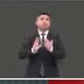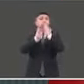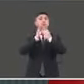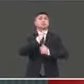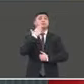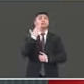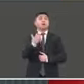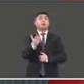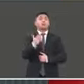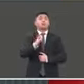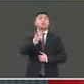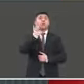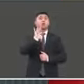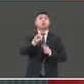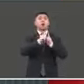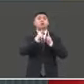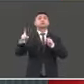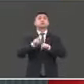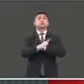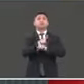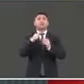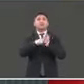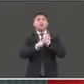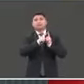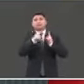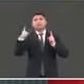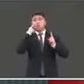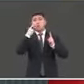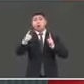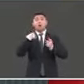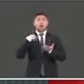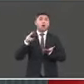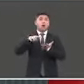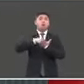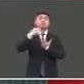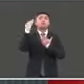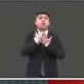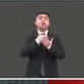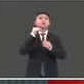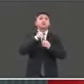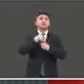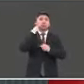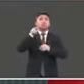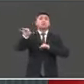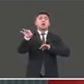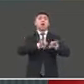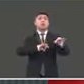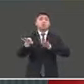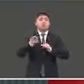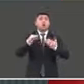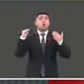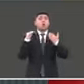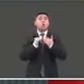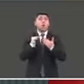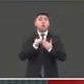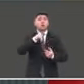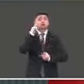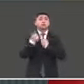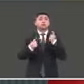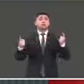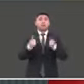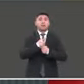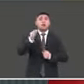orta ve uzun vadeli tüm Kalkınma programlarımızı planlarımızı uygulamalarımızı